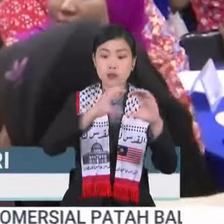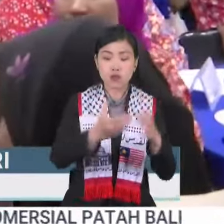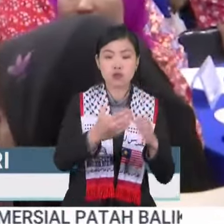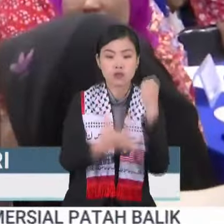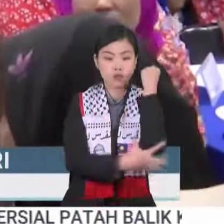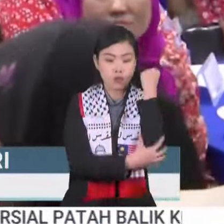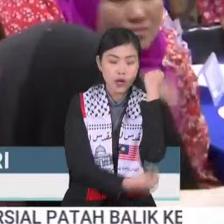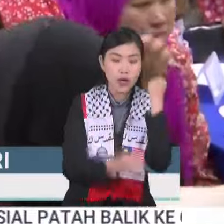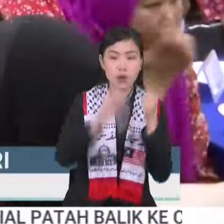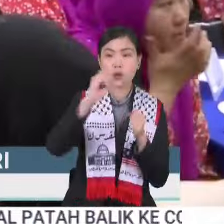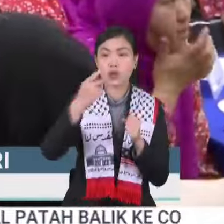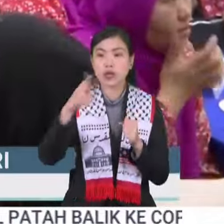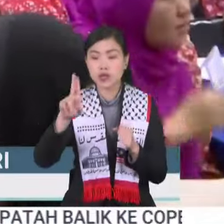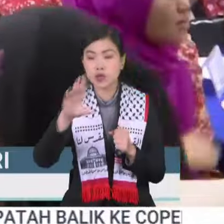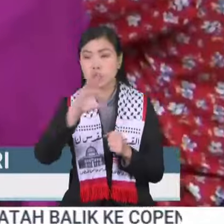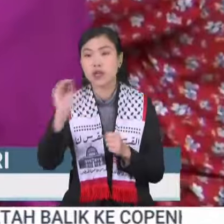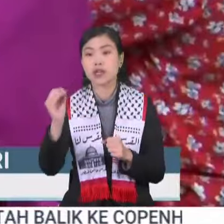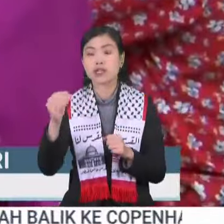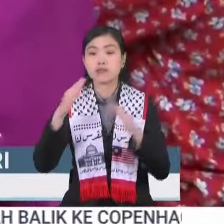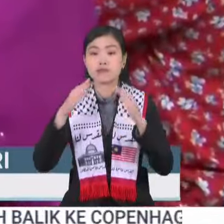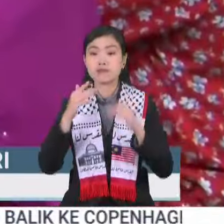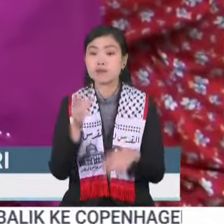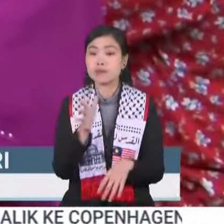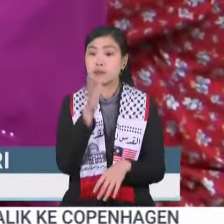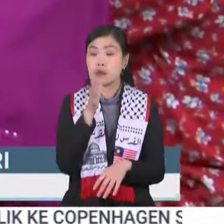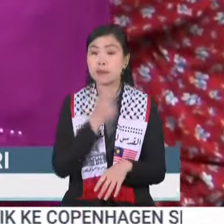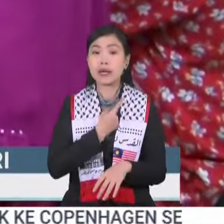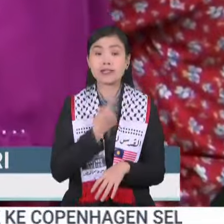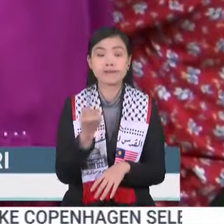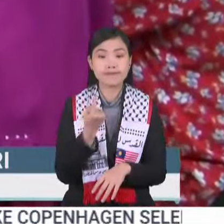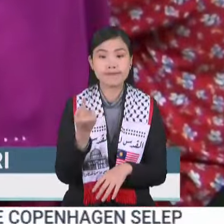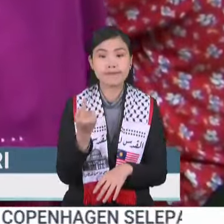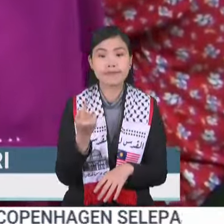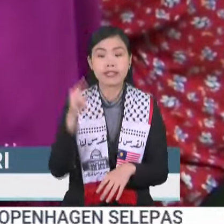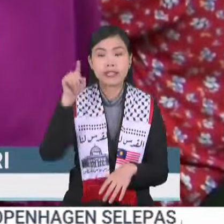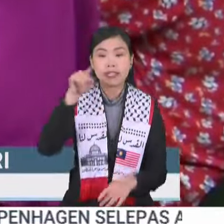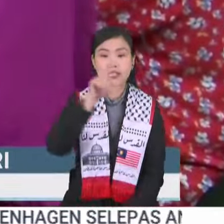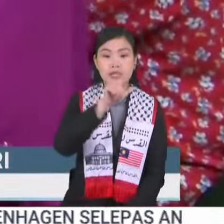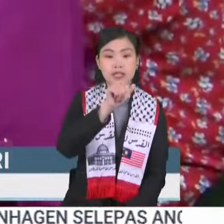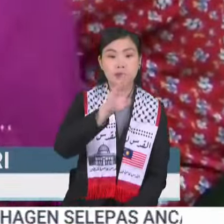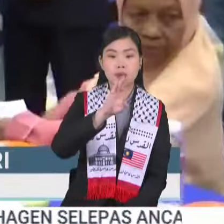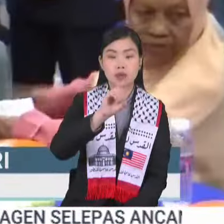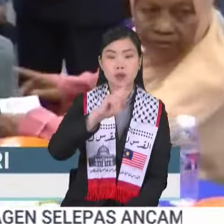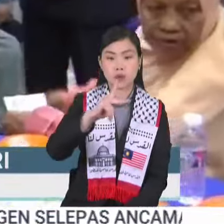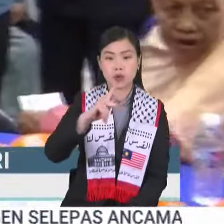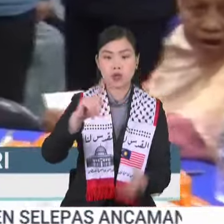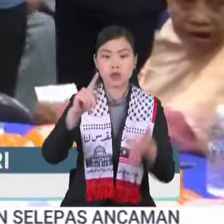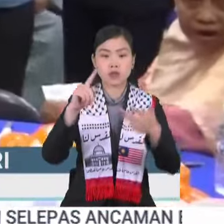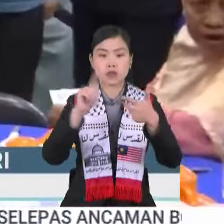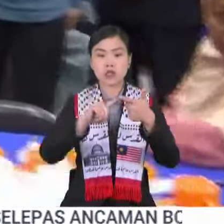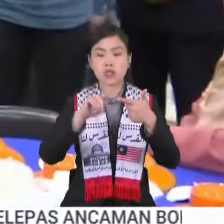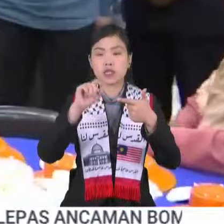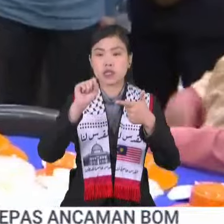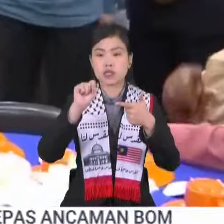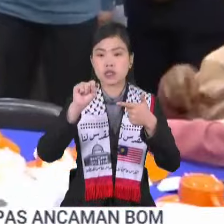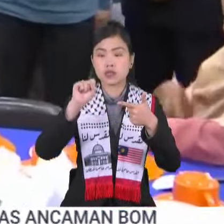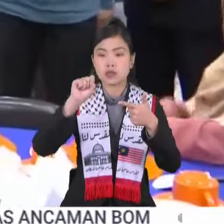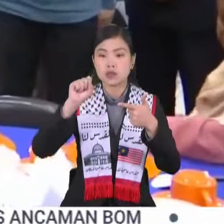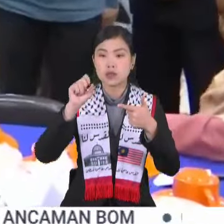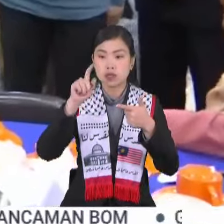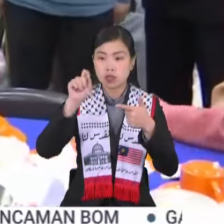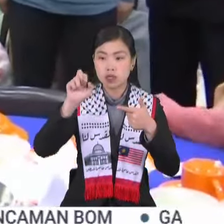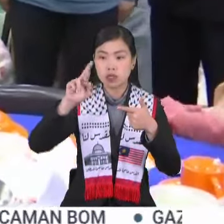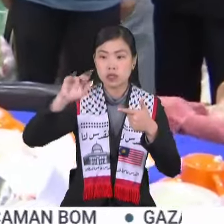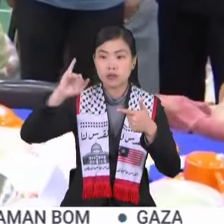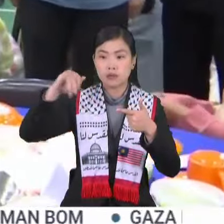asang undangan Negeri Dun dalam parlimen beluran iaitu Dun labuk sugut dan telupit menerima sumbangan dalam